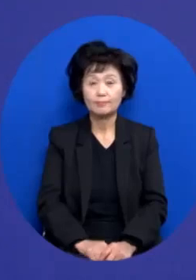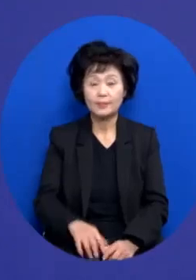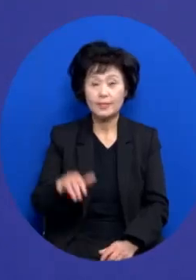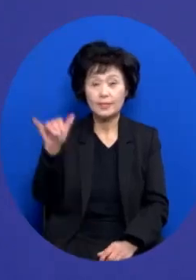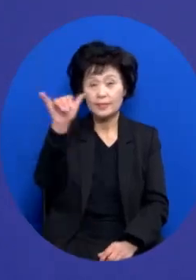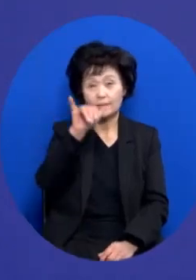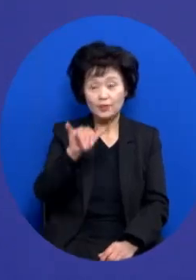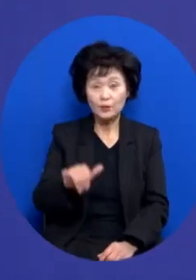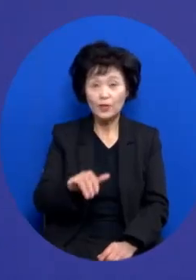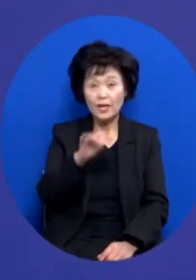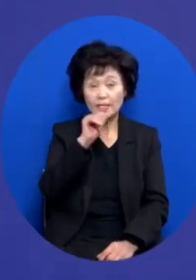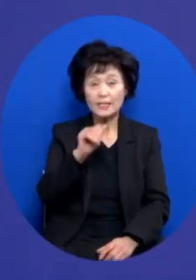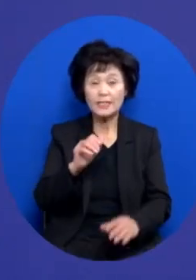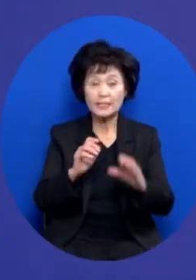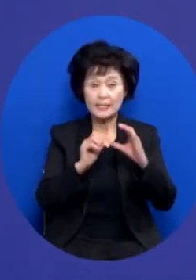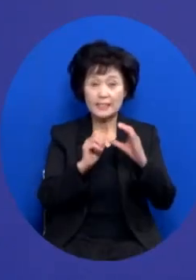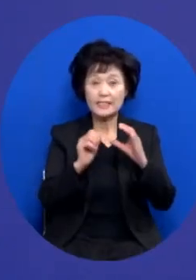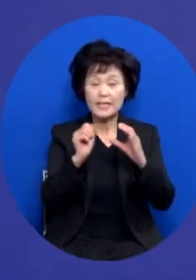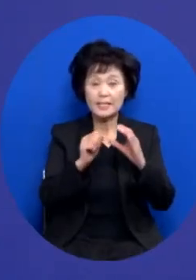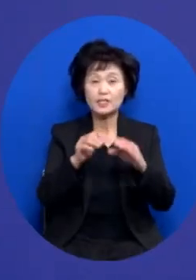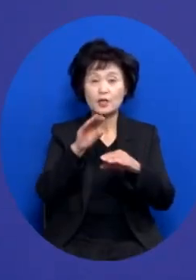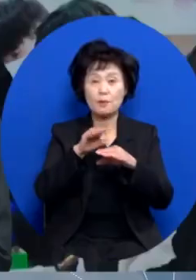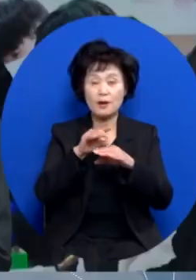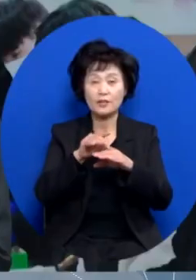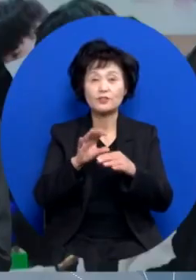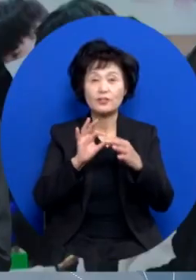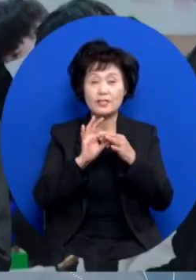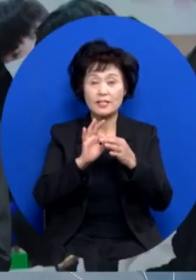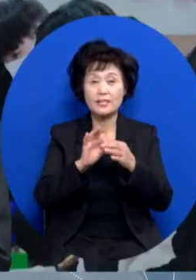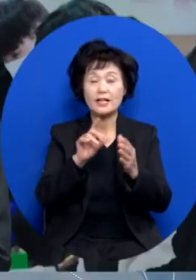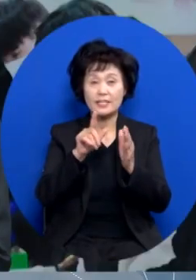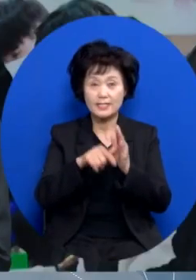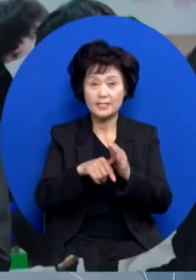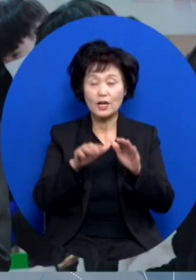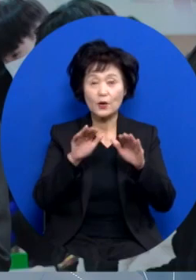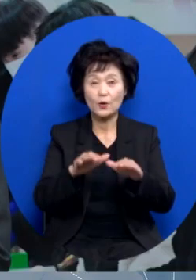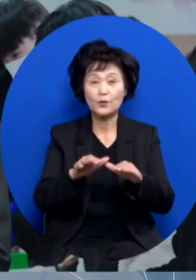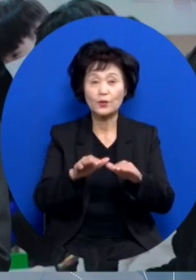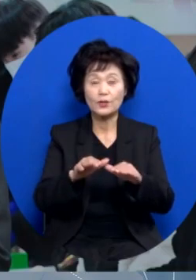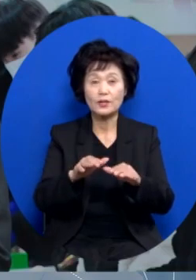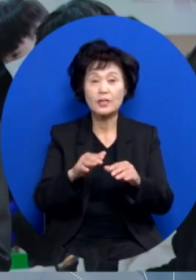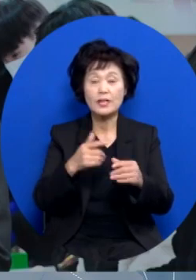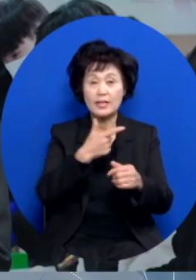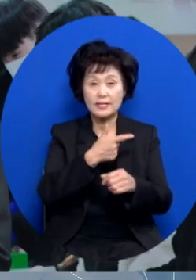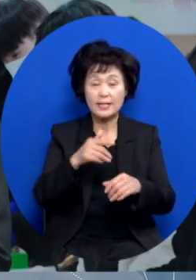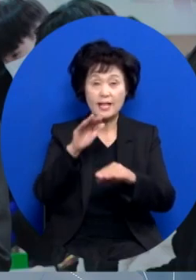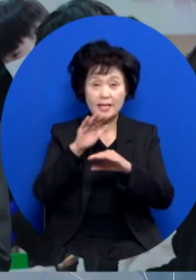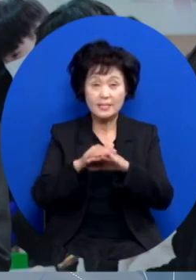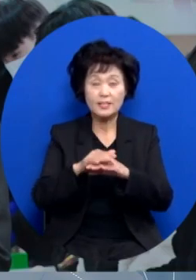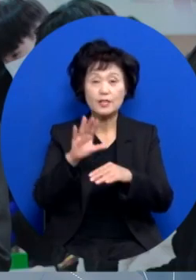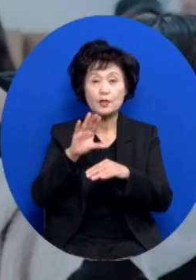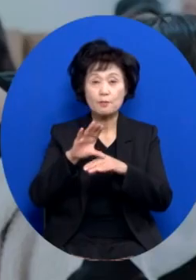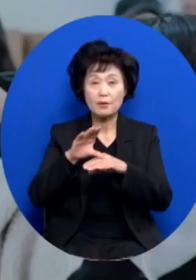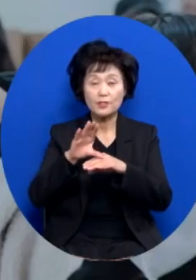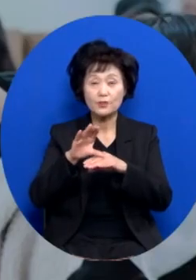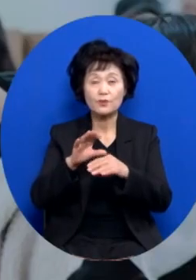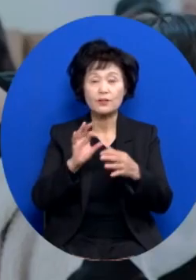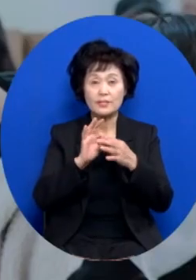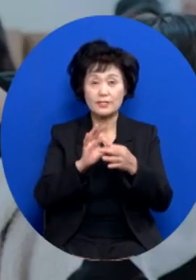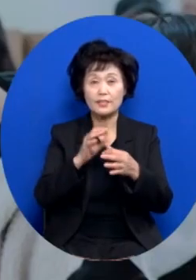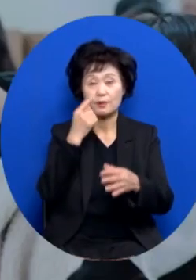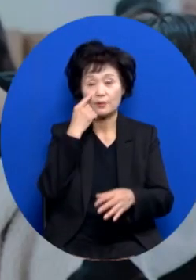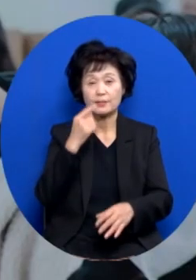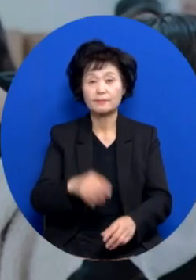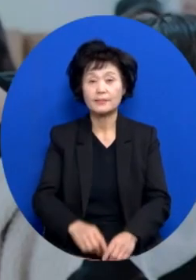전국에 있는 CTS 뉴스 스튜디오를 연결하는 시간입니다. 전국의 생생한 소식, 오늘은 CTS 대전 스튜디오를 연결합니다.